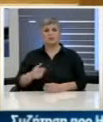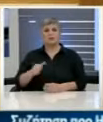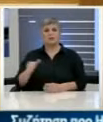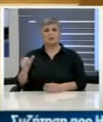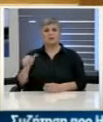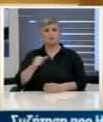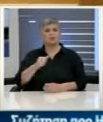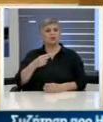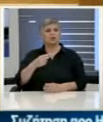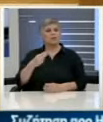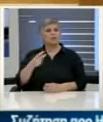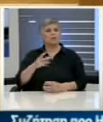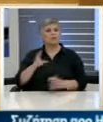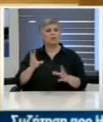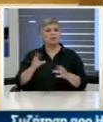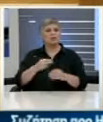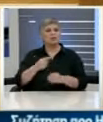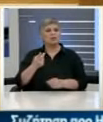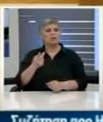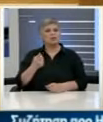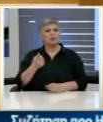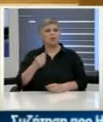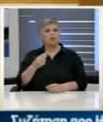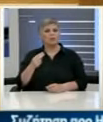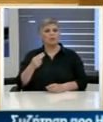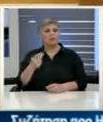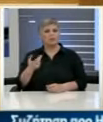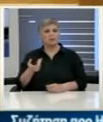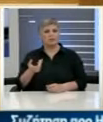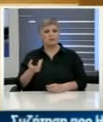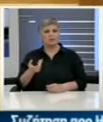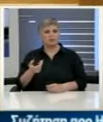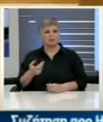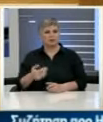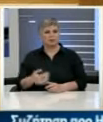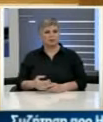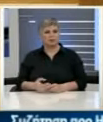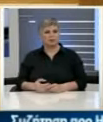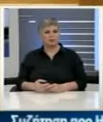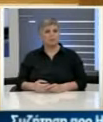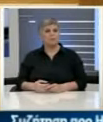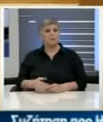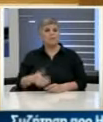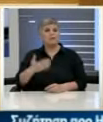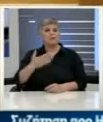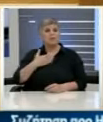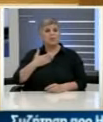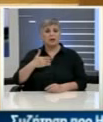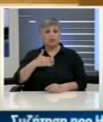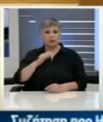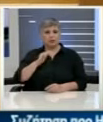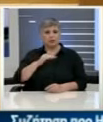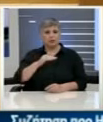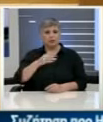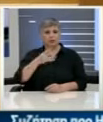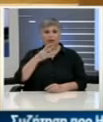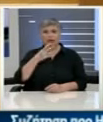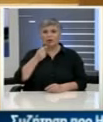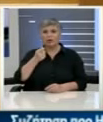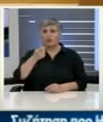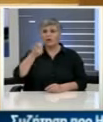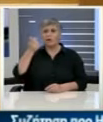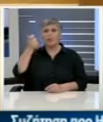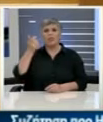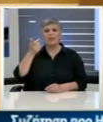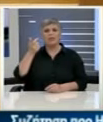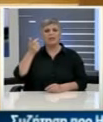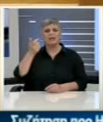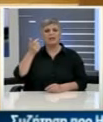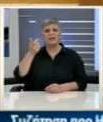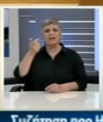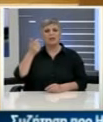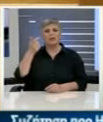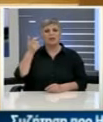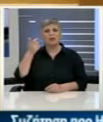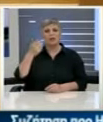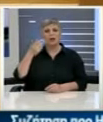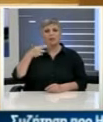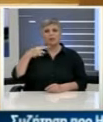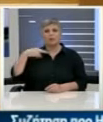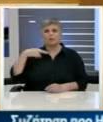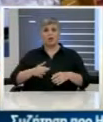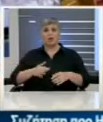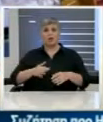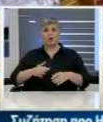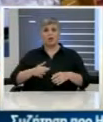οικονομίας γιατί κύριε τσίπρα τα επιτόκια δανεισμού οι αποδόσεις μάλλον των ελληνικών